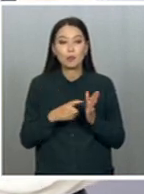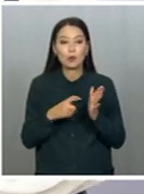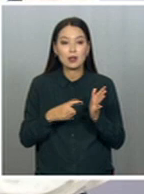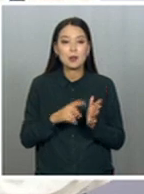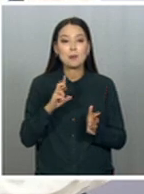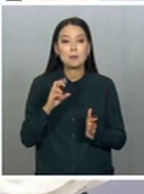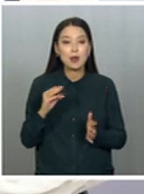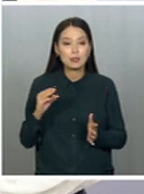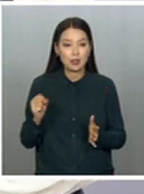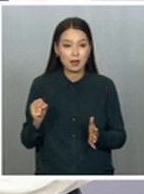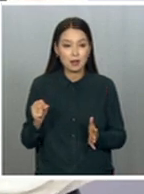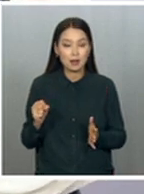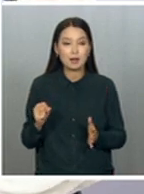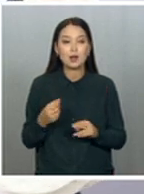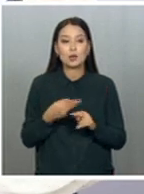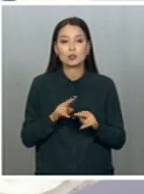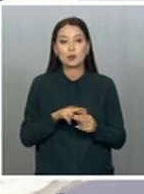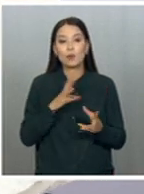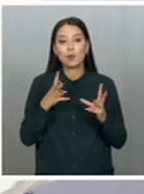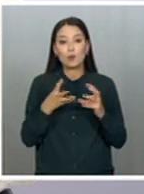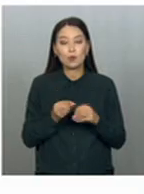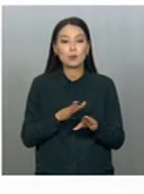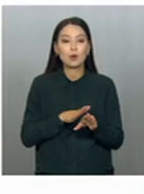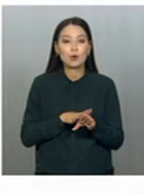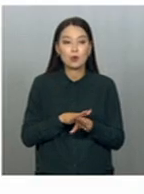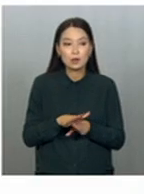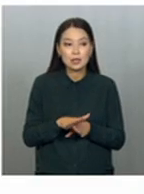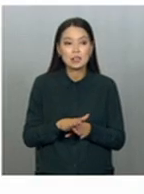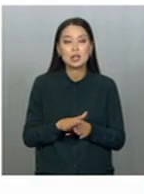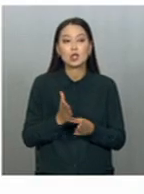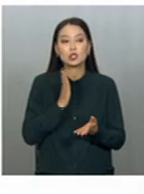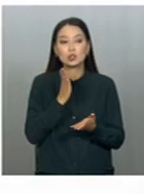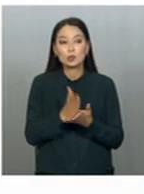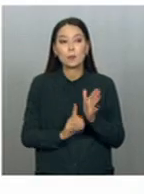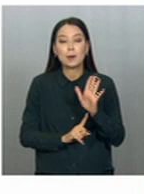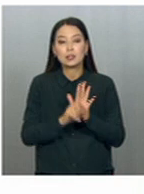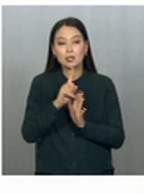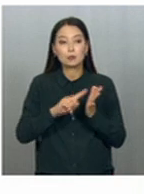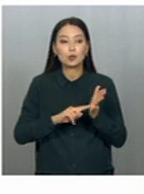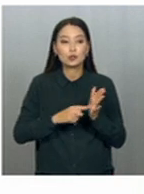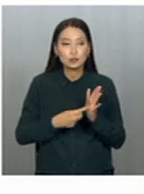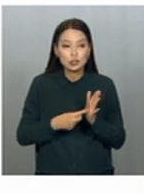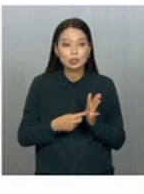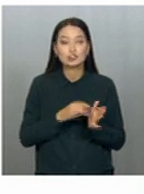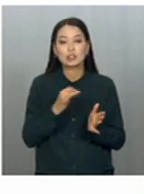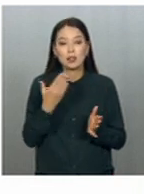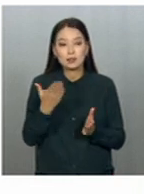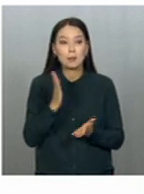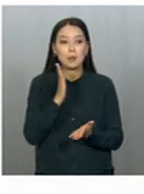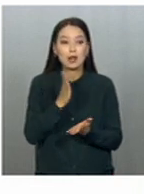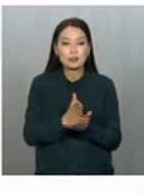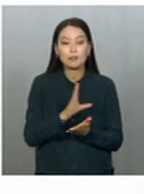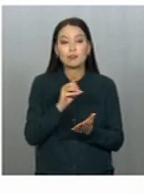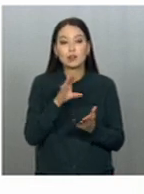бөлінген бетта. Осы шыққан соңғы теңдік балалар түзудің бастапқы нүктесі және бағыттаушы